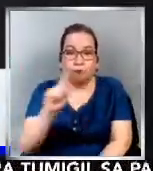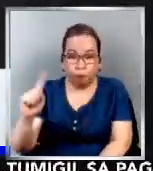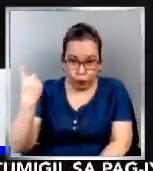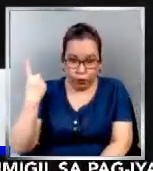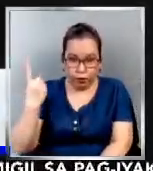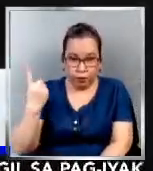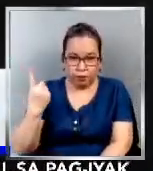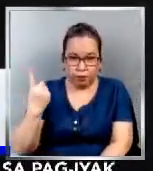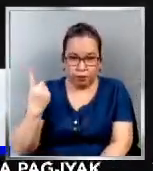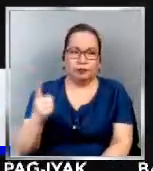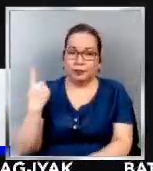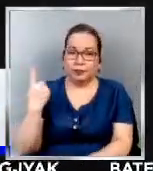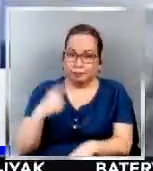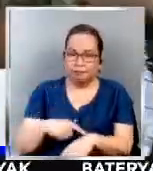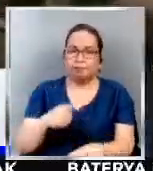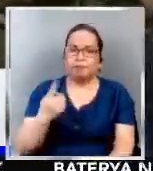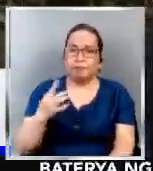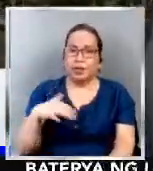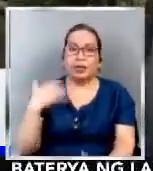sa lungsod ng Valenzuela